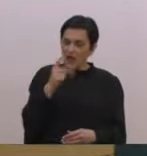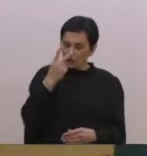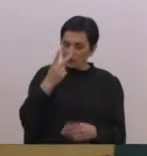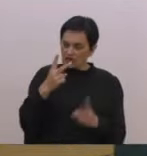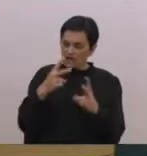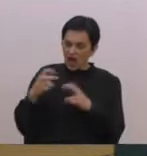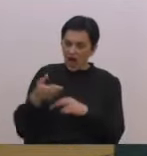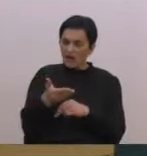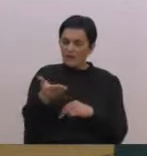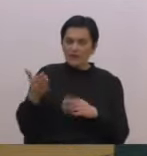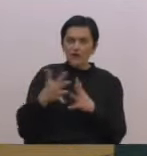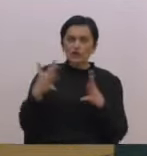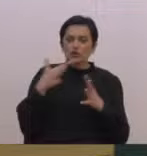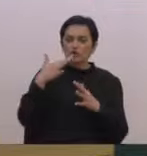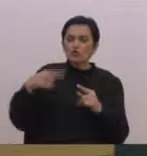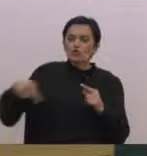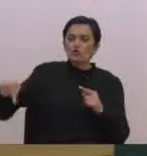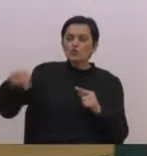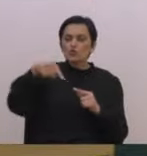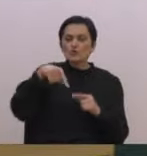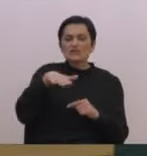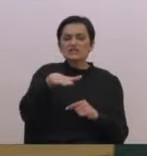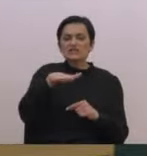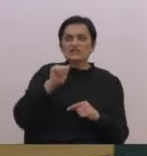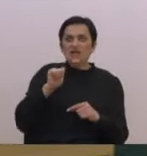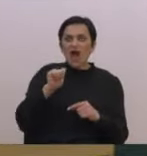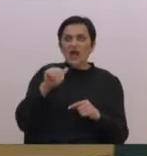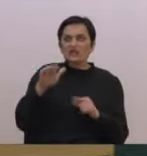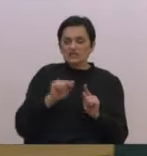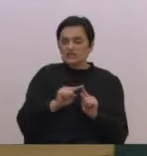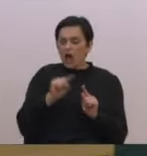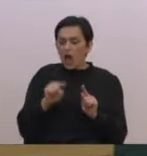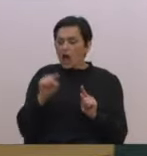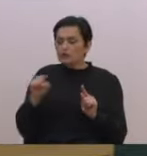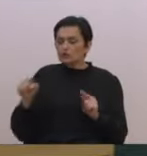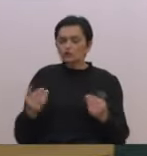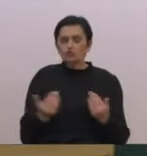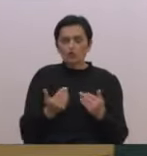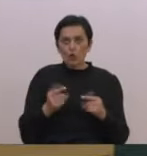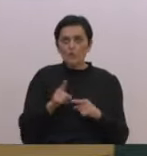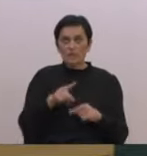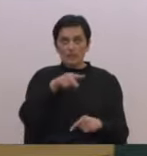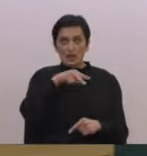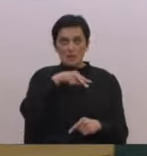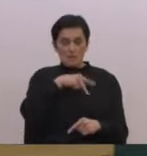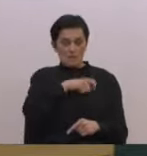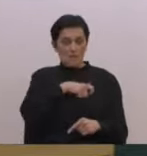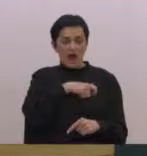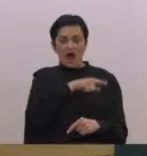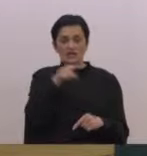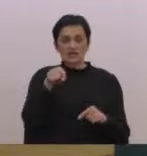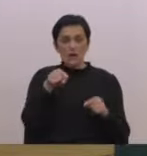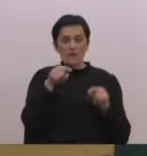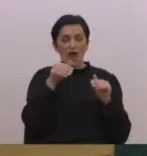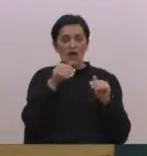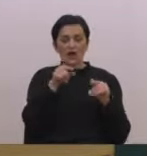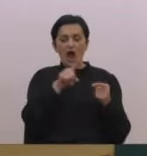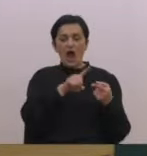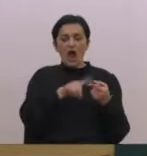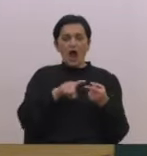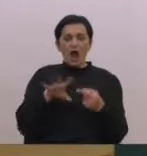თქვენი თანამშრომლების დიდი უმრავლესობა სესხიდან სესხზე ცხოვრობს მათ შორის აგეღა პარლამენტარებს ხადია არ ეხება აქ იმდენი მილიონერია